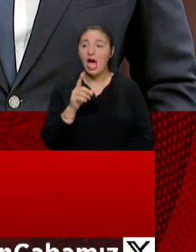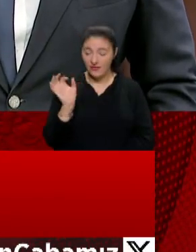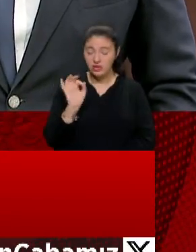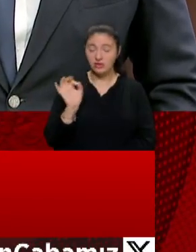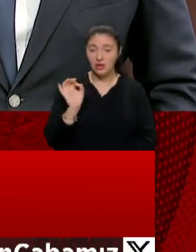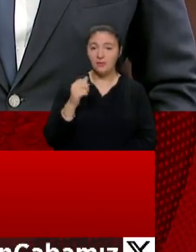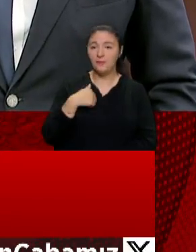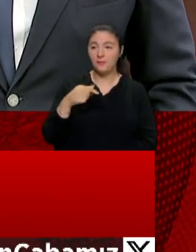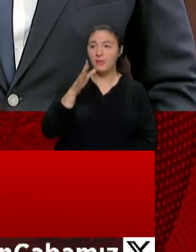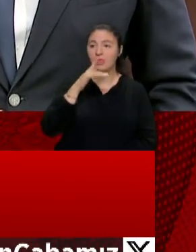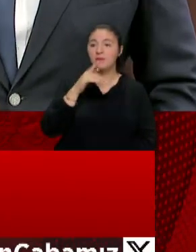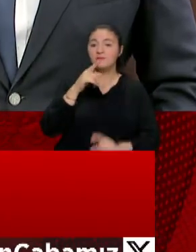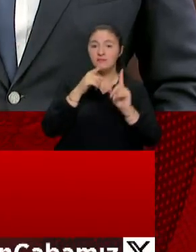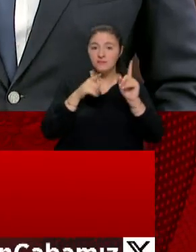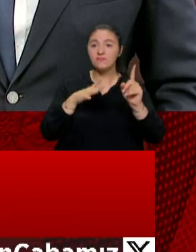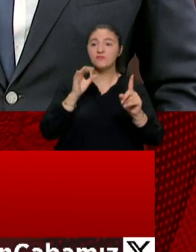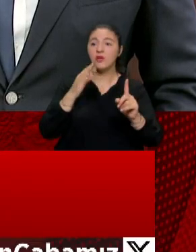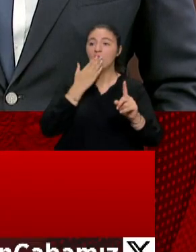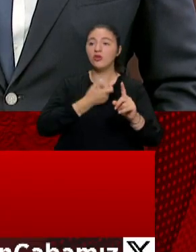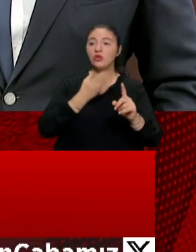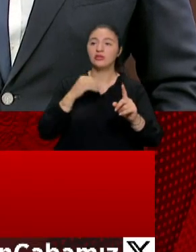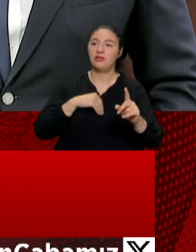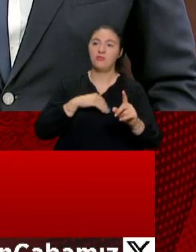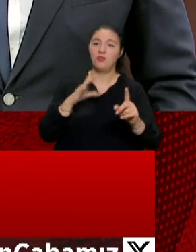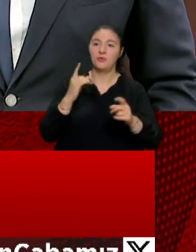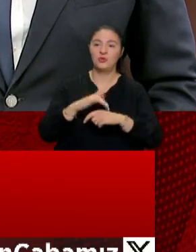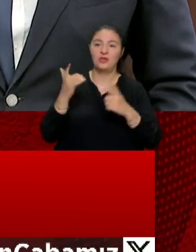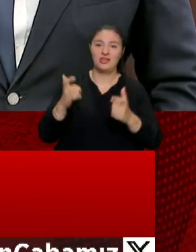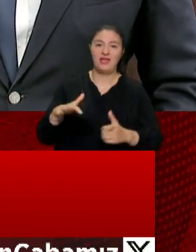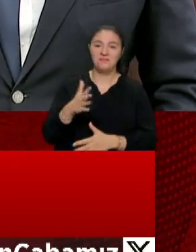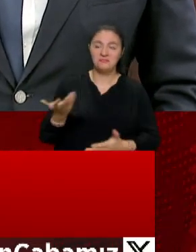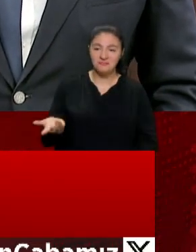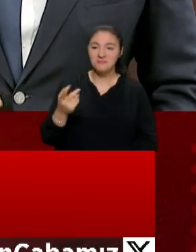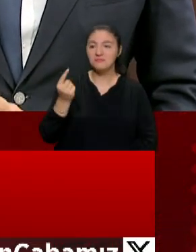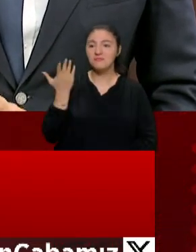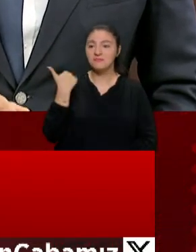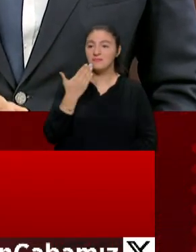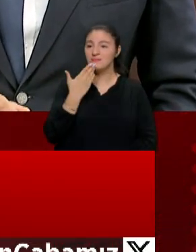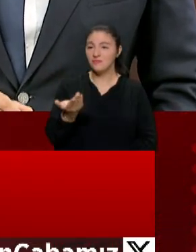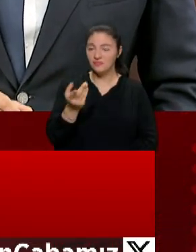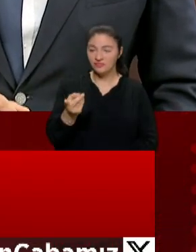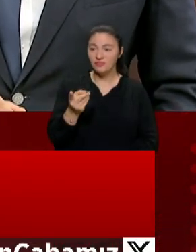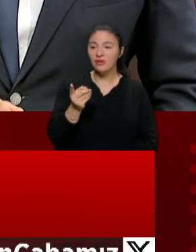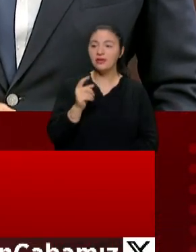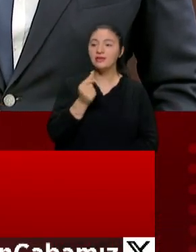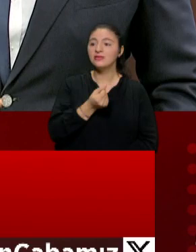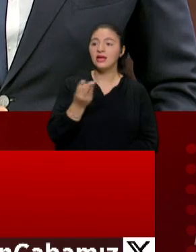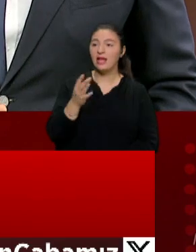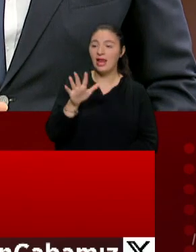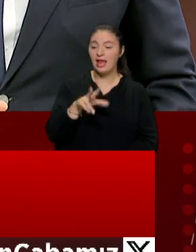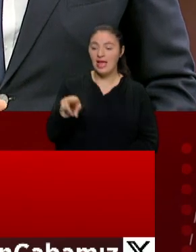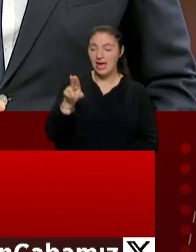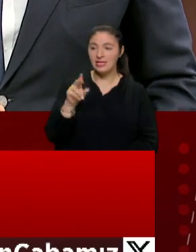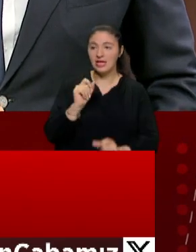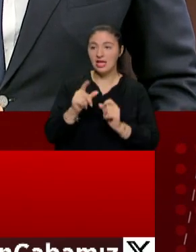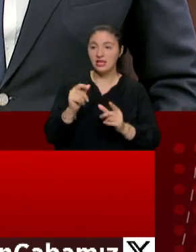Esenyurt'ta Ben Bulgaristan'da bu kadar öğrenci olduğunu zannetmiyorum Bir ülkede Biraz önce söylediğiniz rakamlar 57